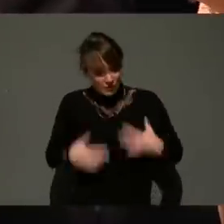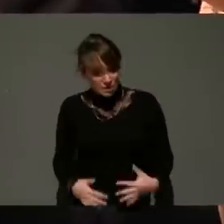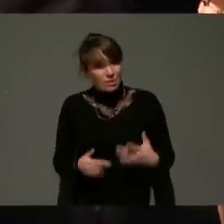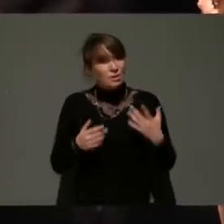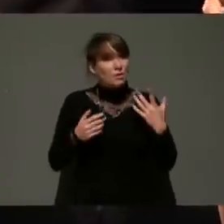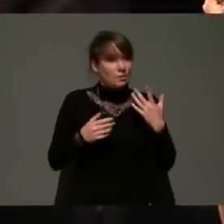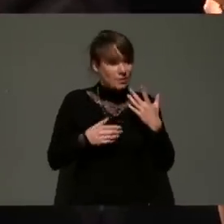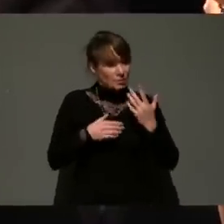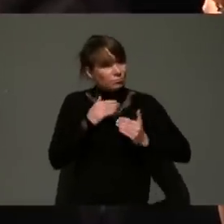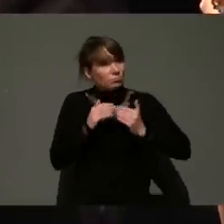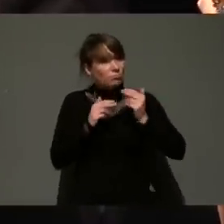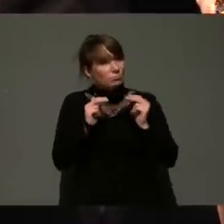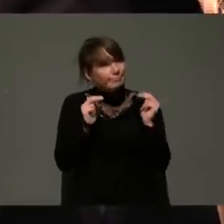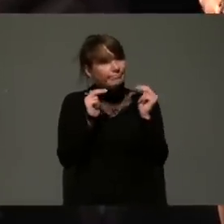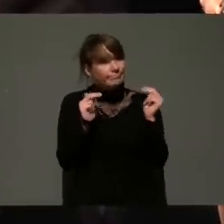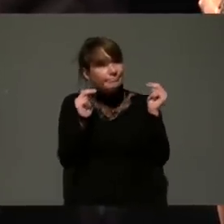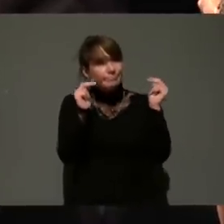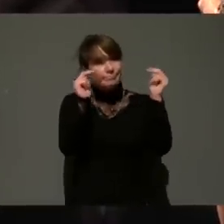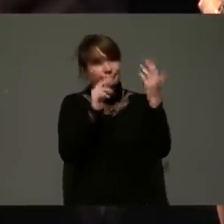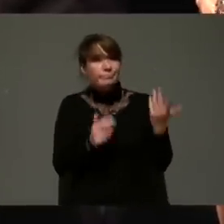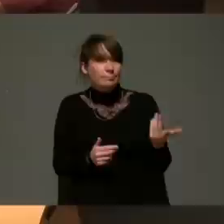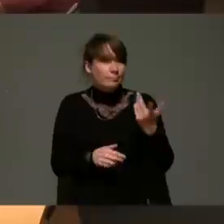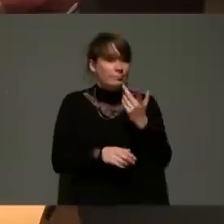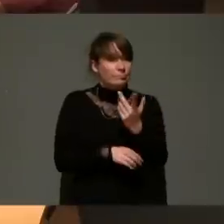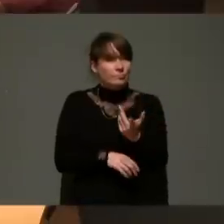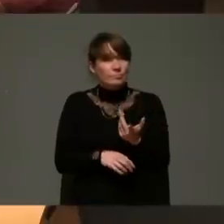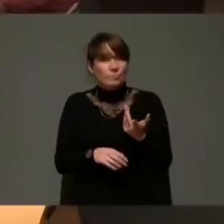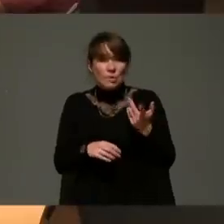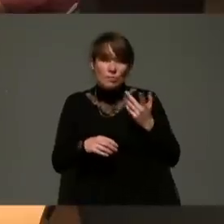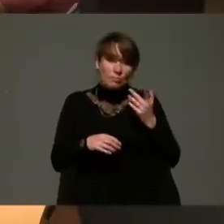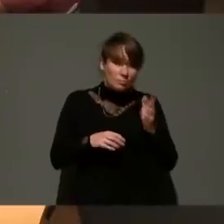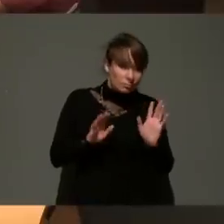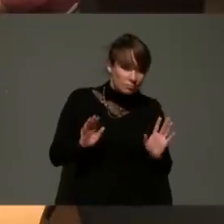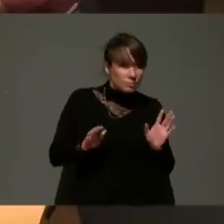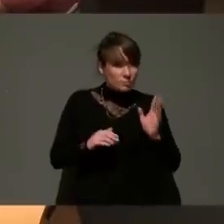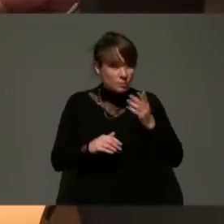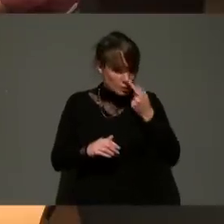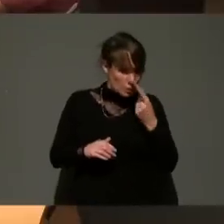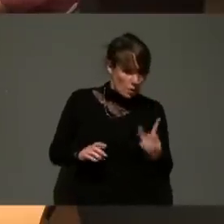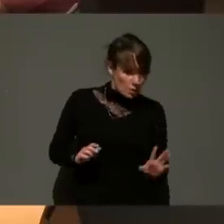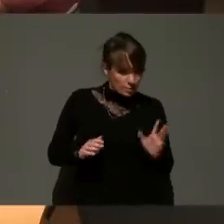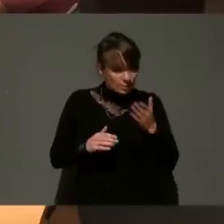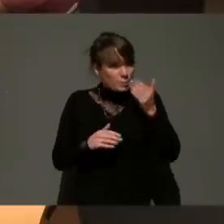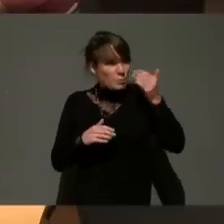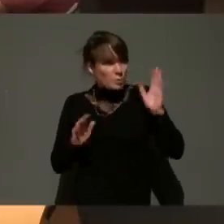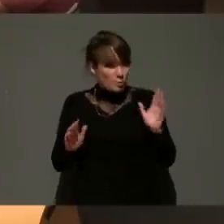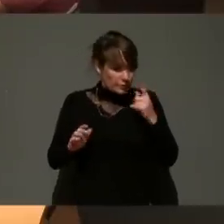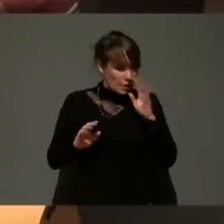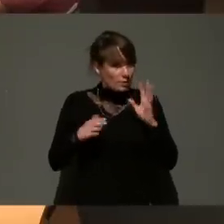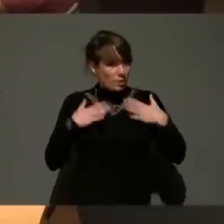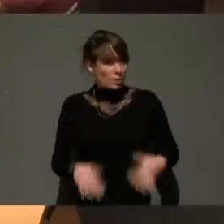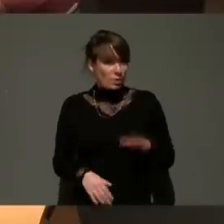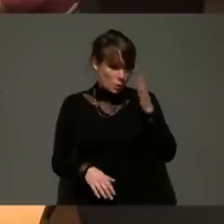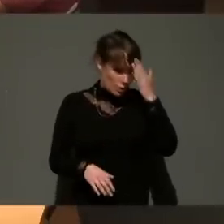puissance. Et puis, au fur et à mesure de l'amélioration de ses sensations, de l'amélioration de la performance, on connaît de mieux en mieux son